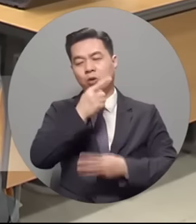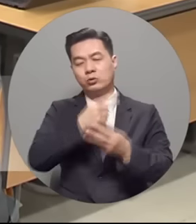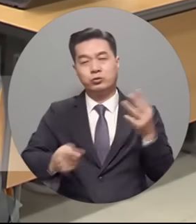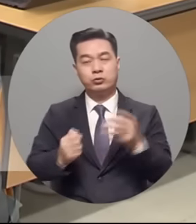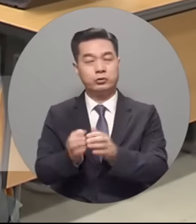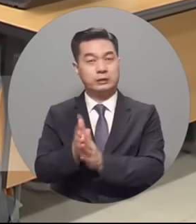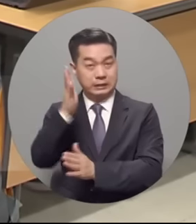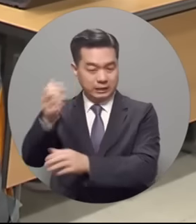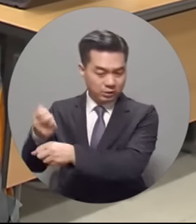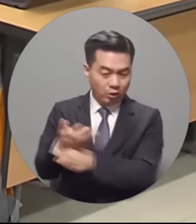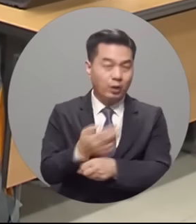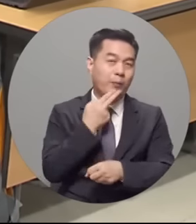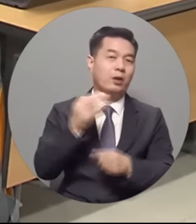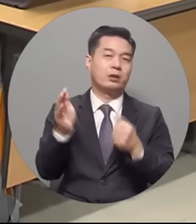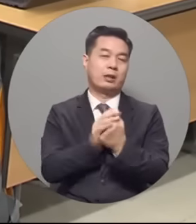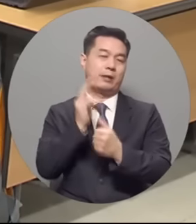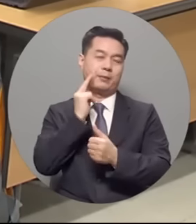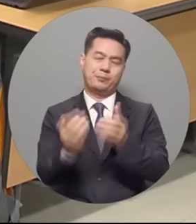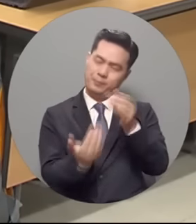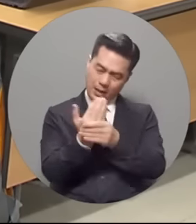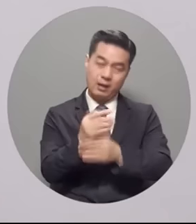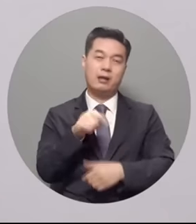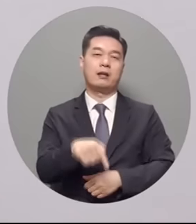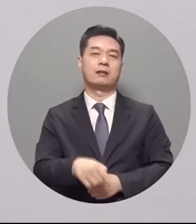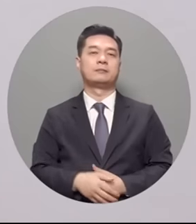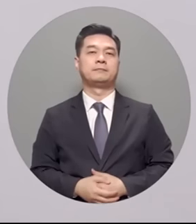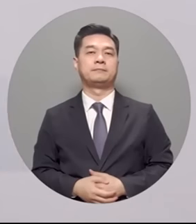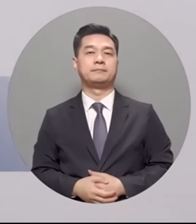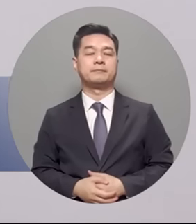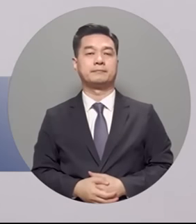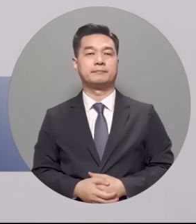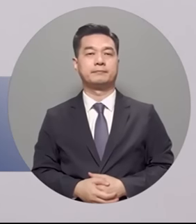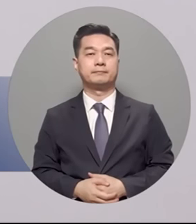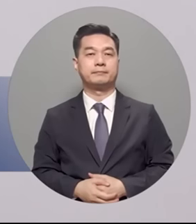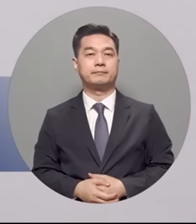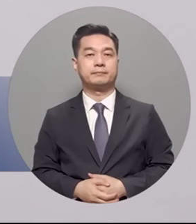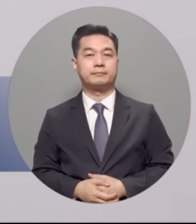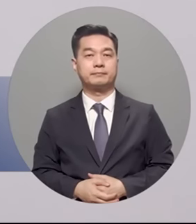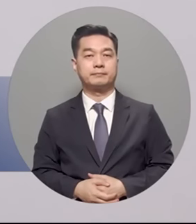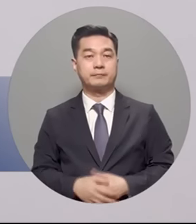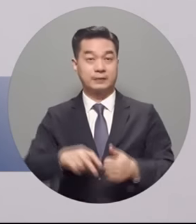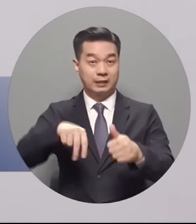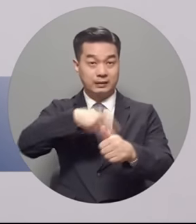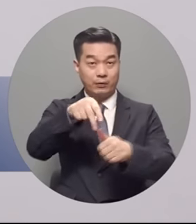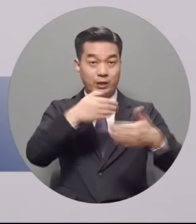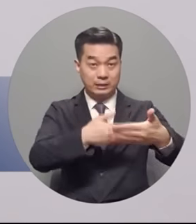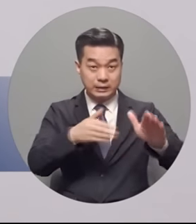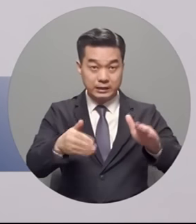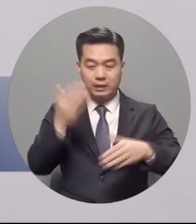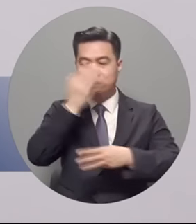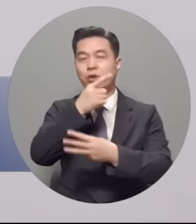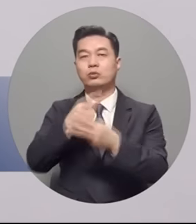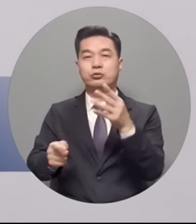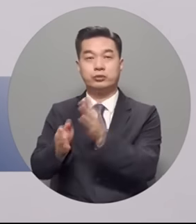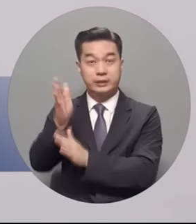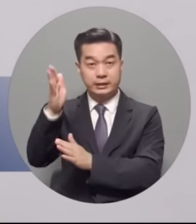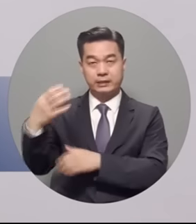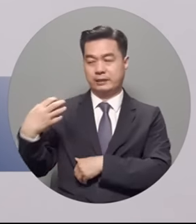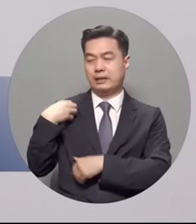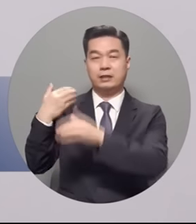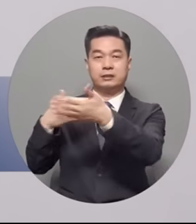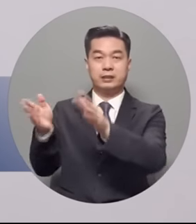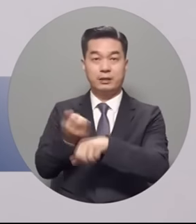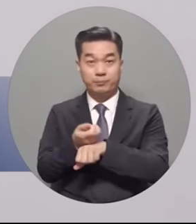전달하지 않아 참사가 벌어졌다고 강조했습니다. 상황실은 청주시 당직실에 전달했지만 청주시는 해당